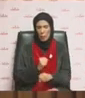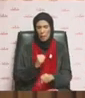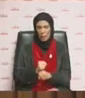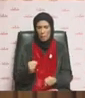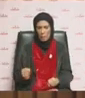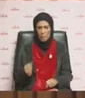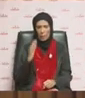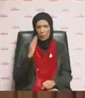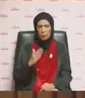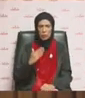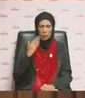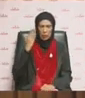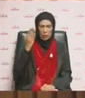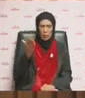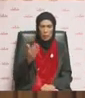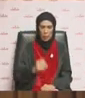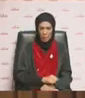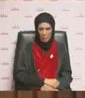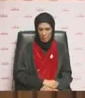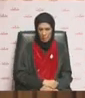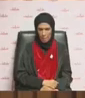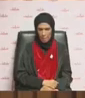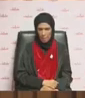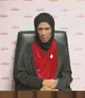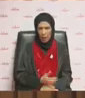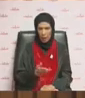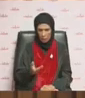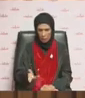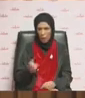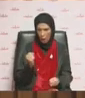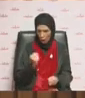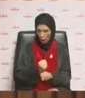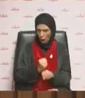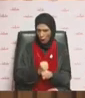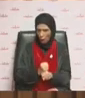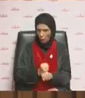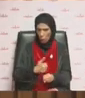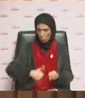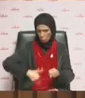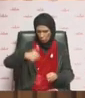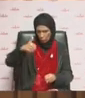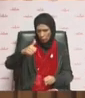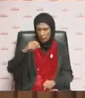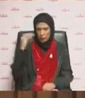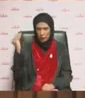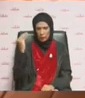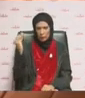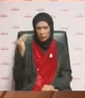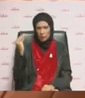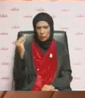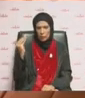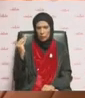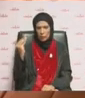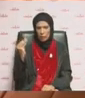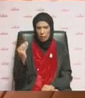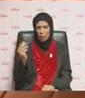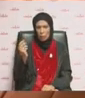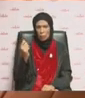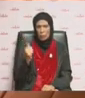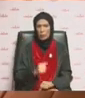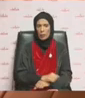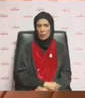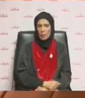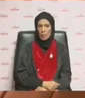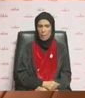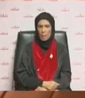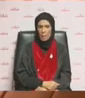والمشاريع المستقبلية، وأيضا هل احنا حركنا ساكن في هذا القطاع أو لا. فالسؤال بالنسبة للسياحة وعوائد السياحة،